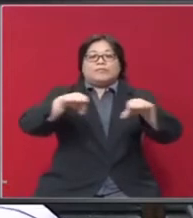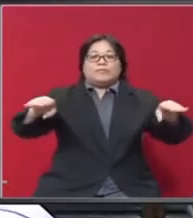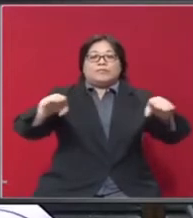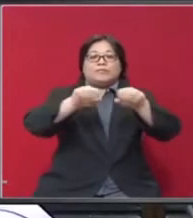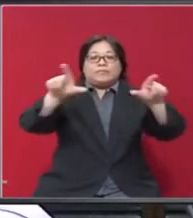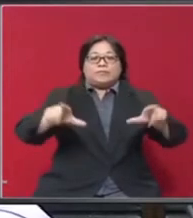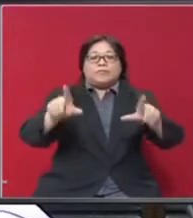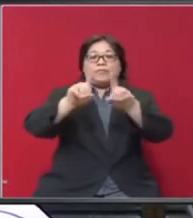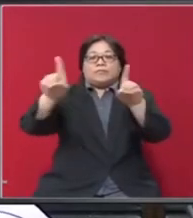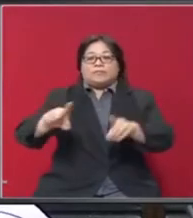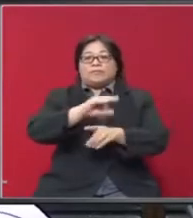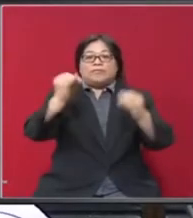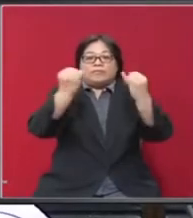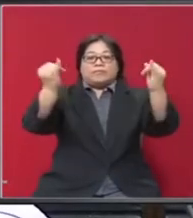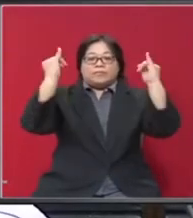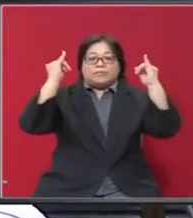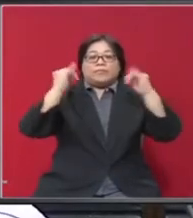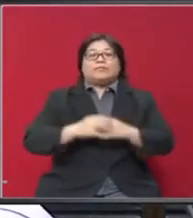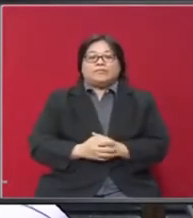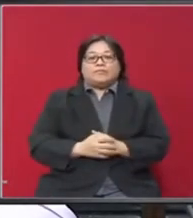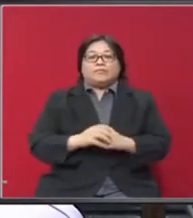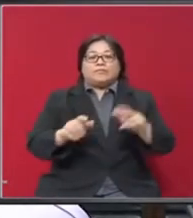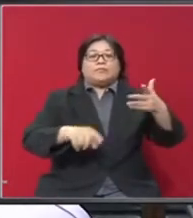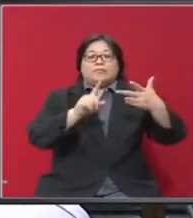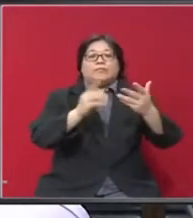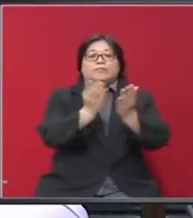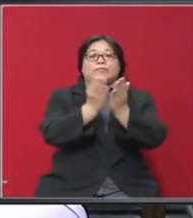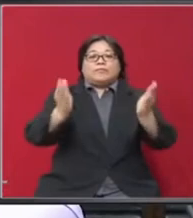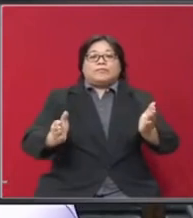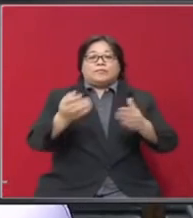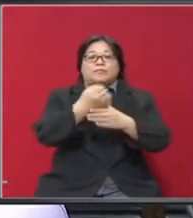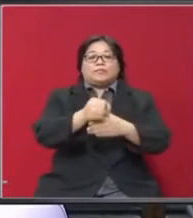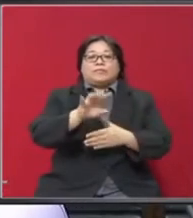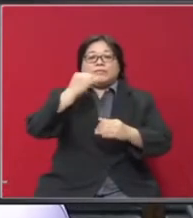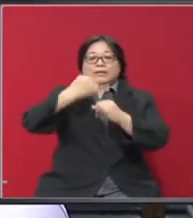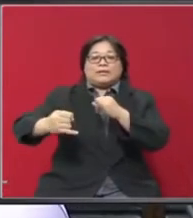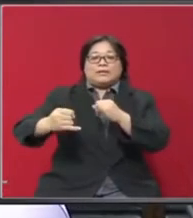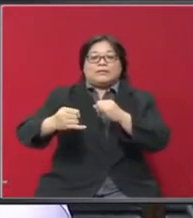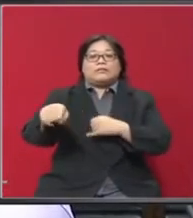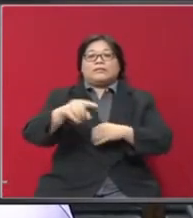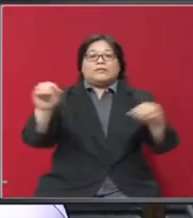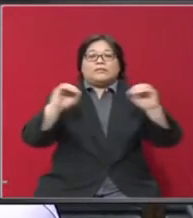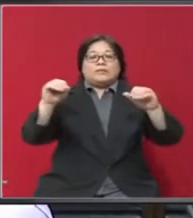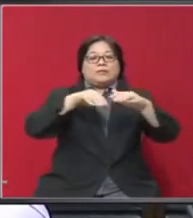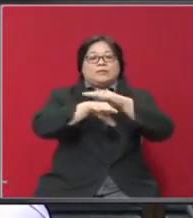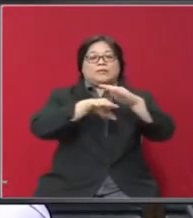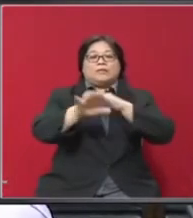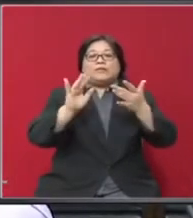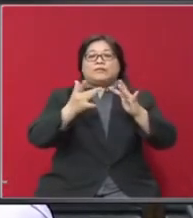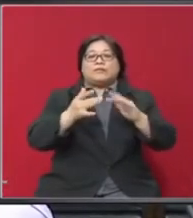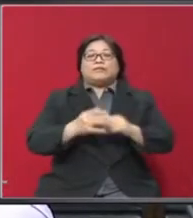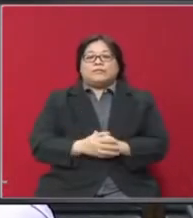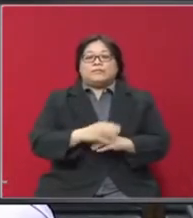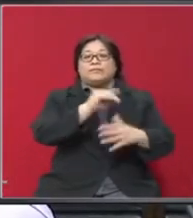segel Diploma dan ijazah sarjana mode yang ketiga Plaza Smash the tahun akhirnya tidak mempunyai akses internet